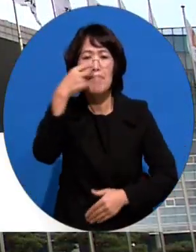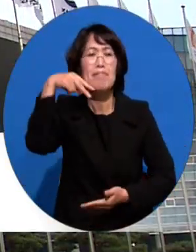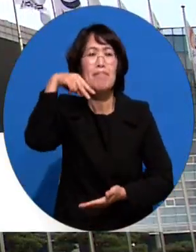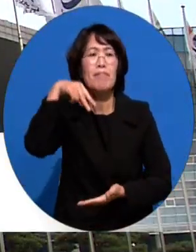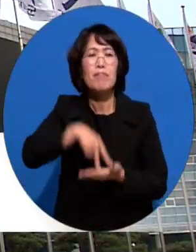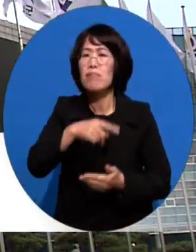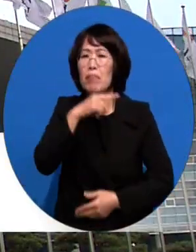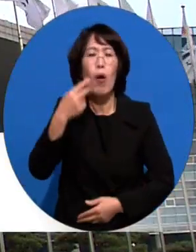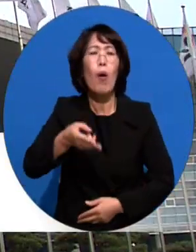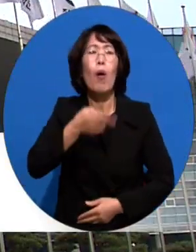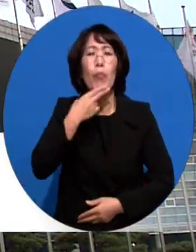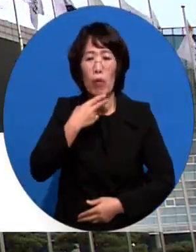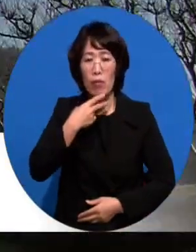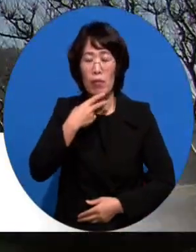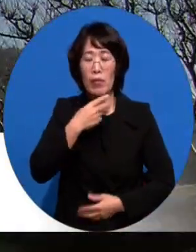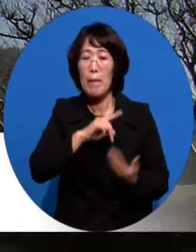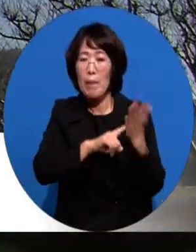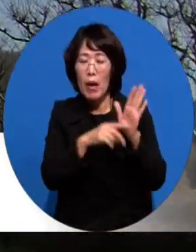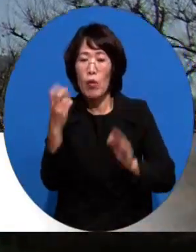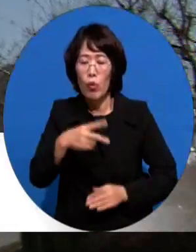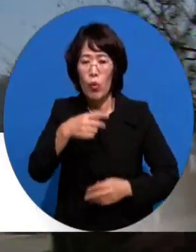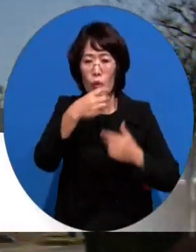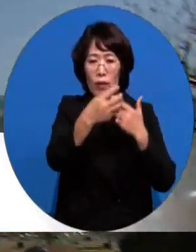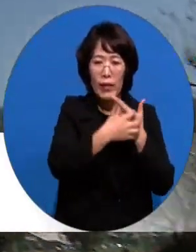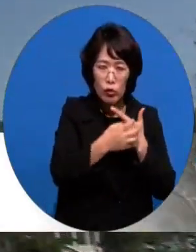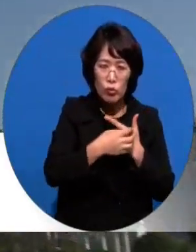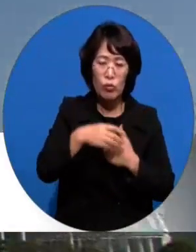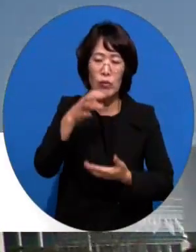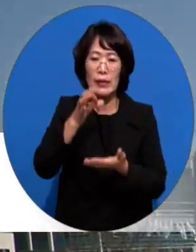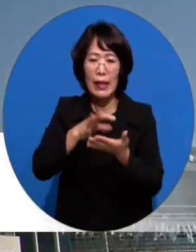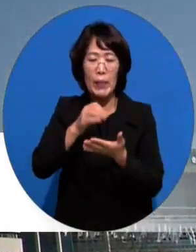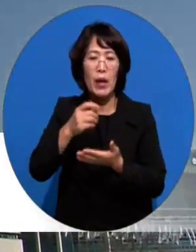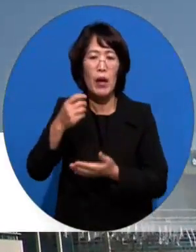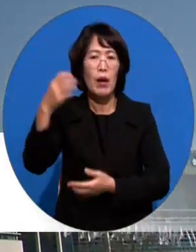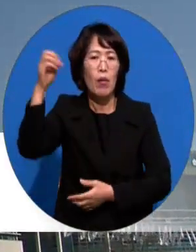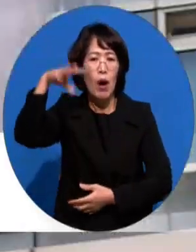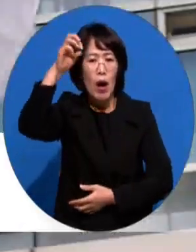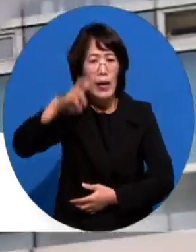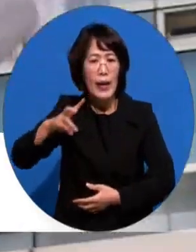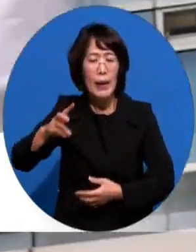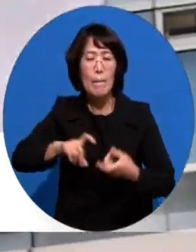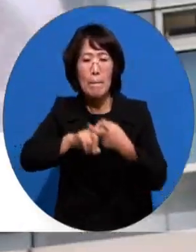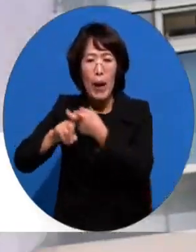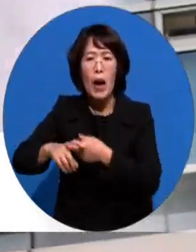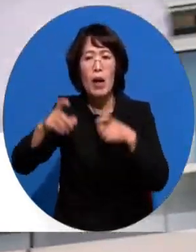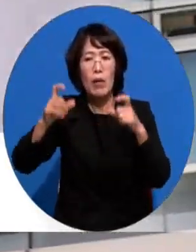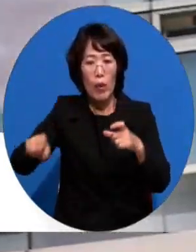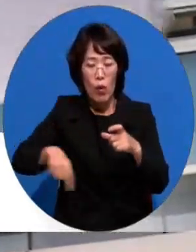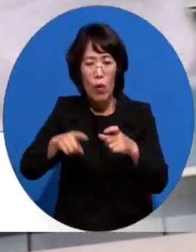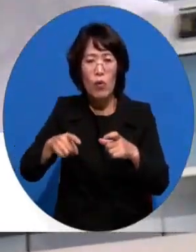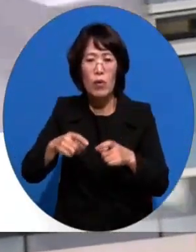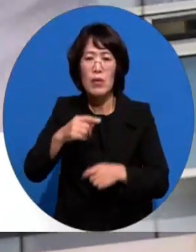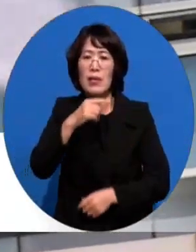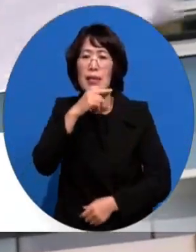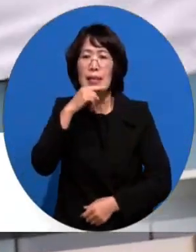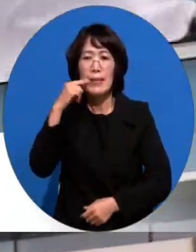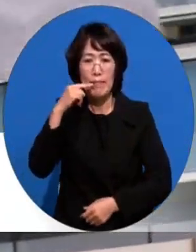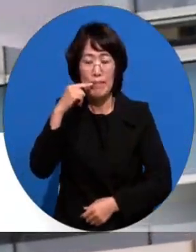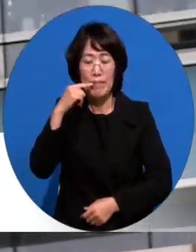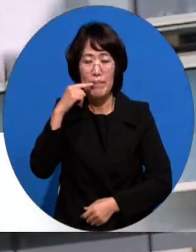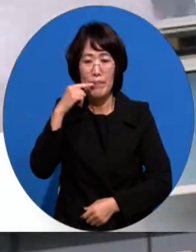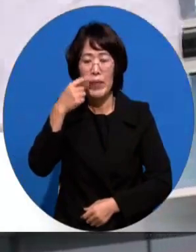전혀 없는 것으로 파악됐으며 나주시와 담양군 광양만권 경제자유구역 전망 지급보증간